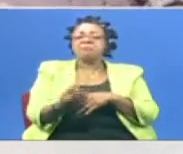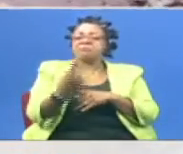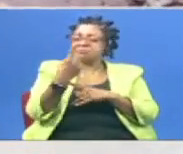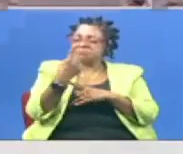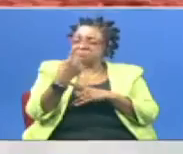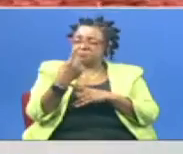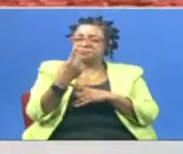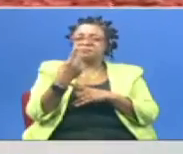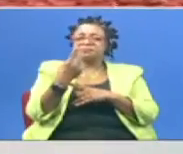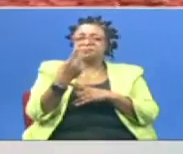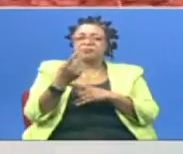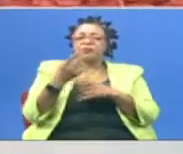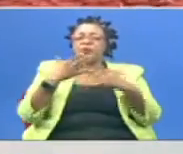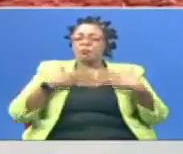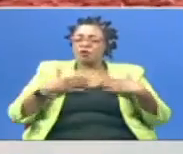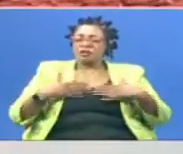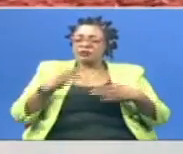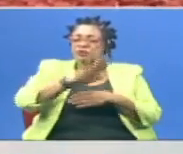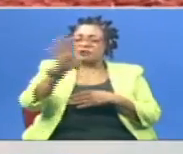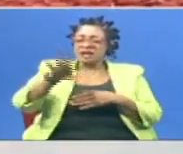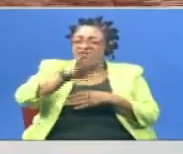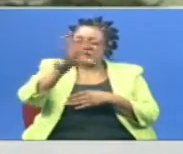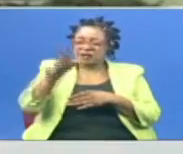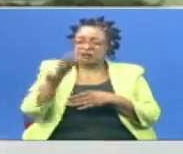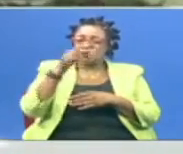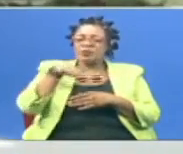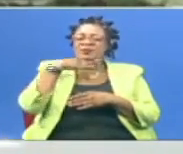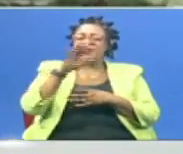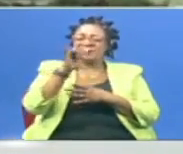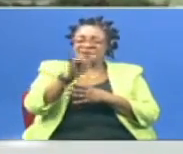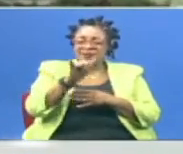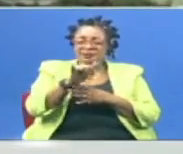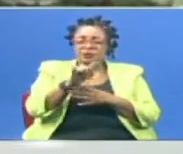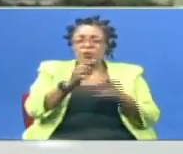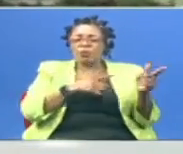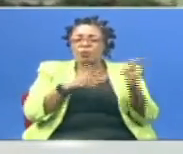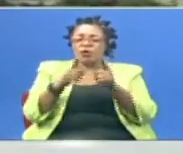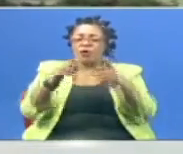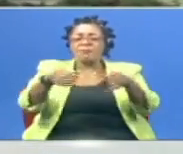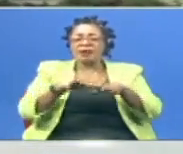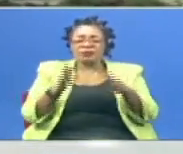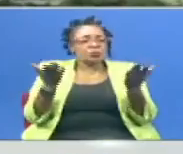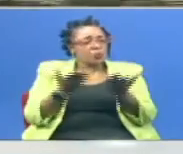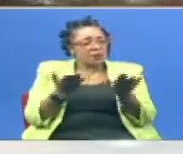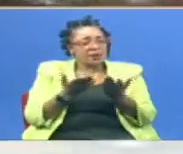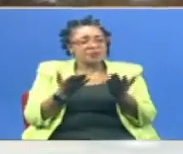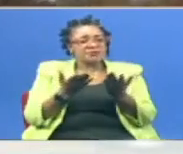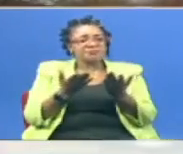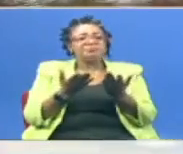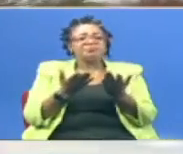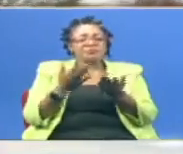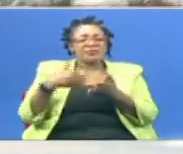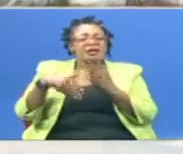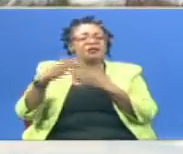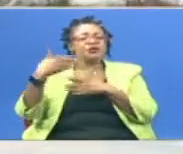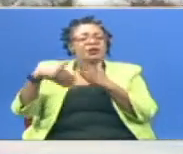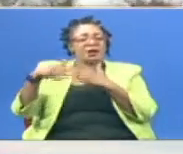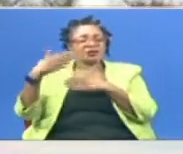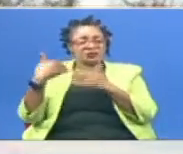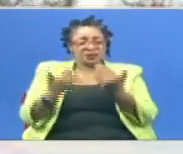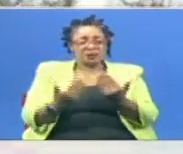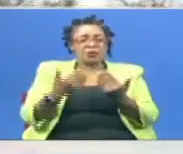ni wapi miili ya Waafrika waliofariki katika vita hivyo ilizikwa. Hatua tofauti zimefanywa na wanahistoria ili